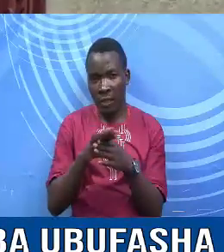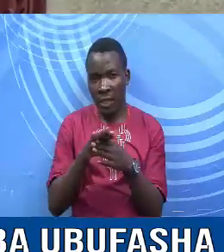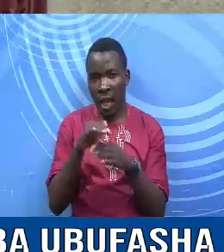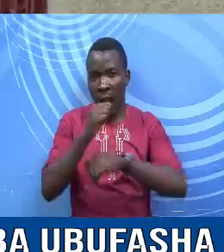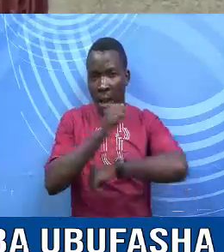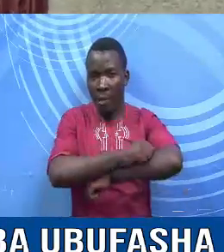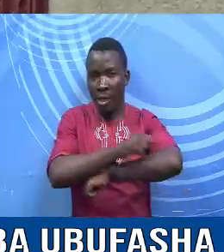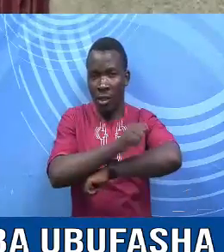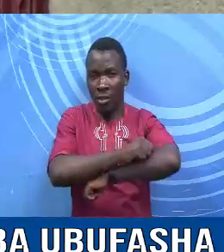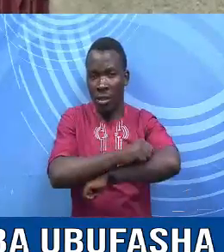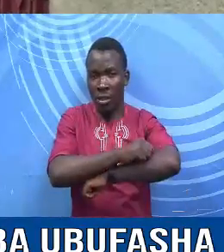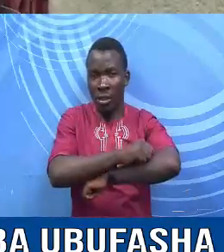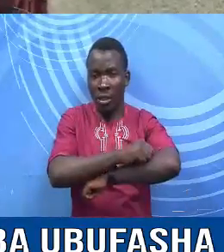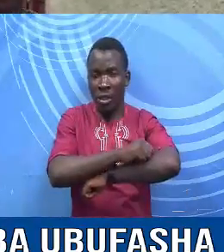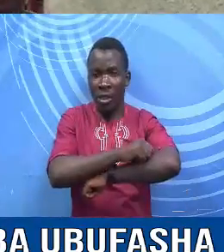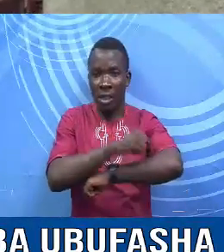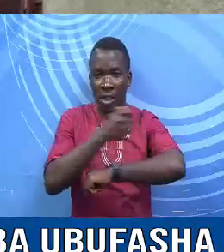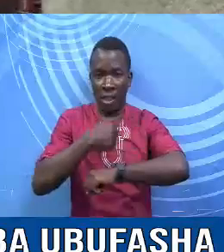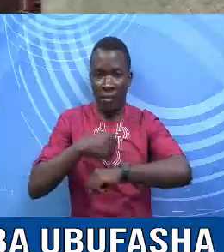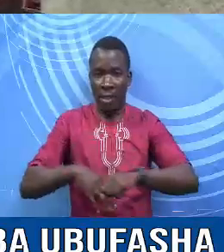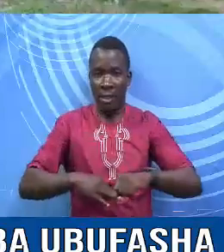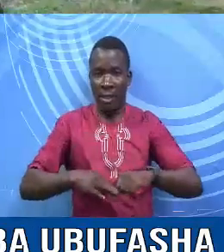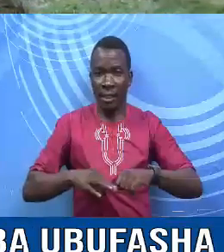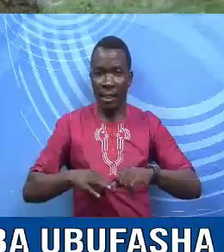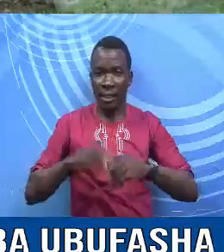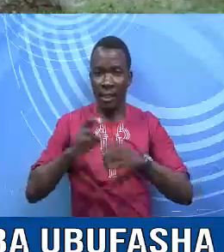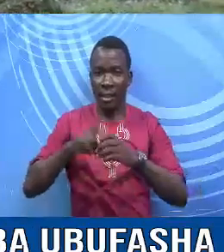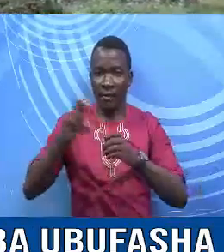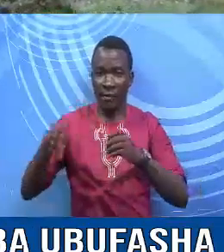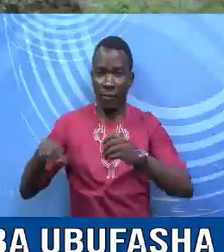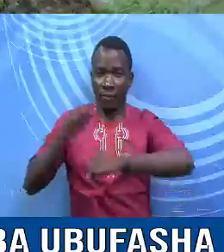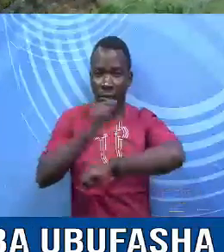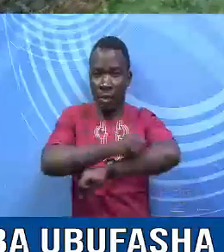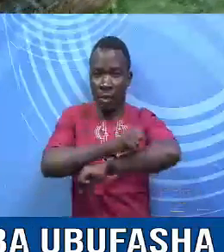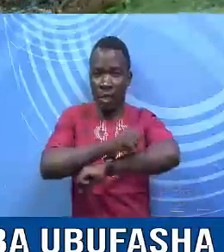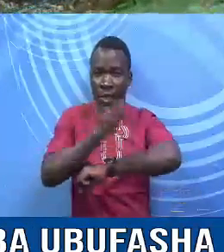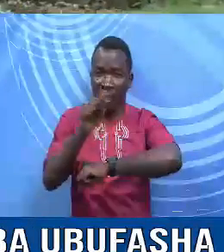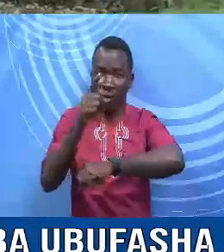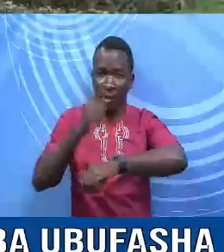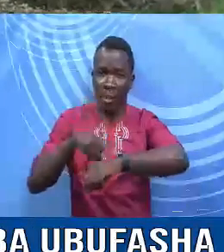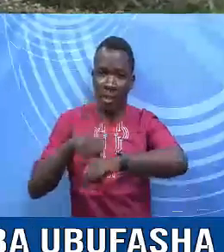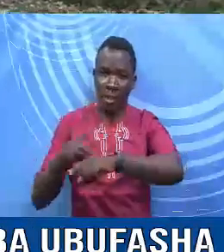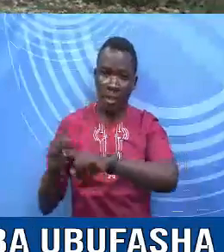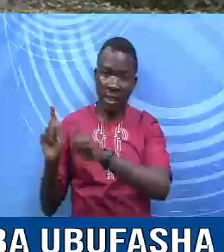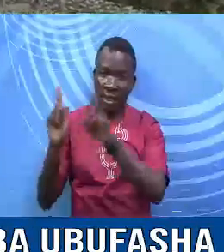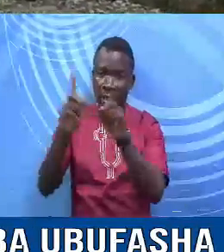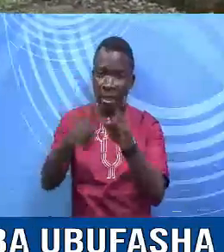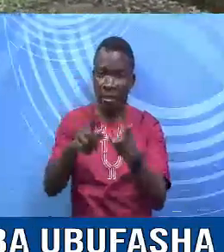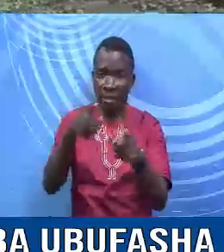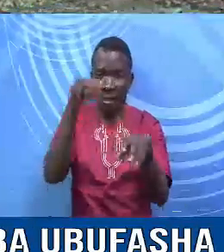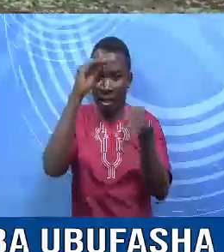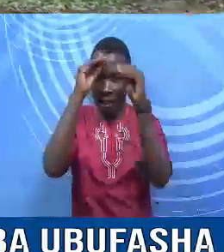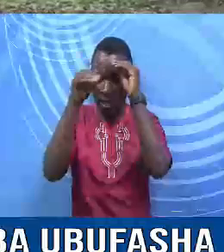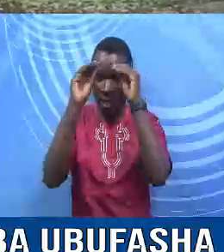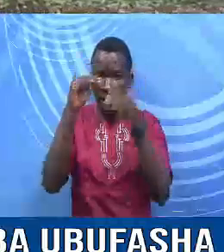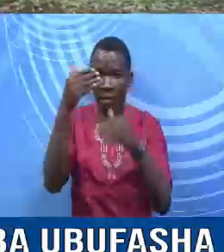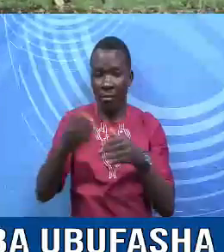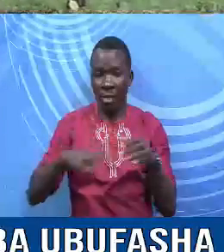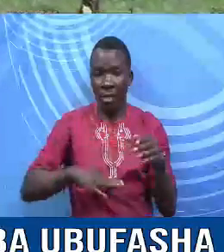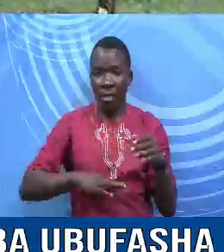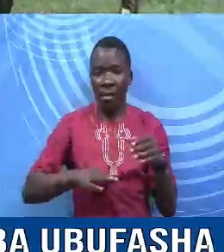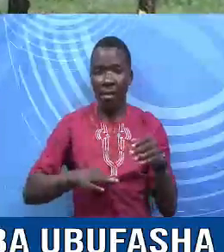amashuri yo nimara gutwita nahise mvamo icyo gihe najye muragayo niga ndangije